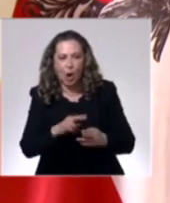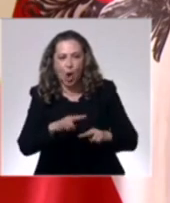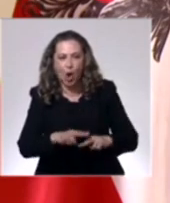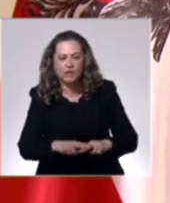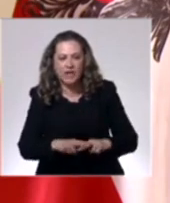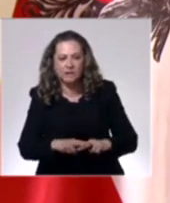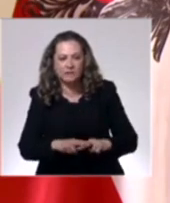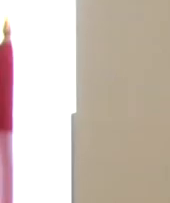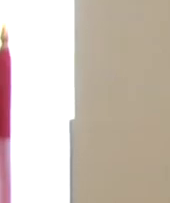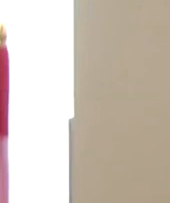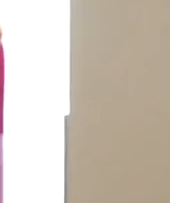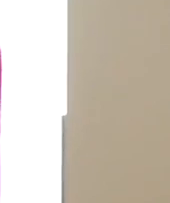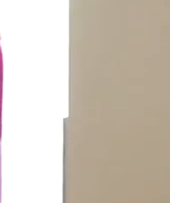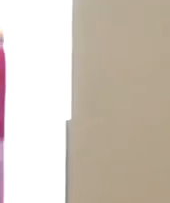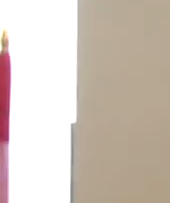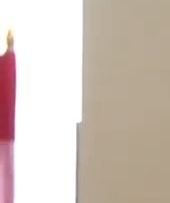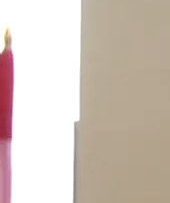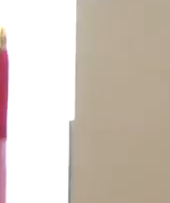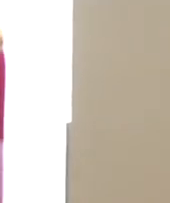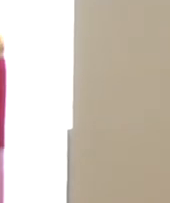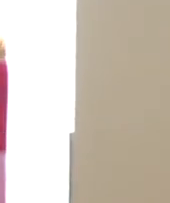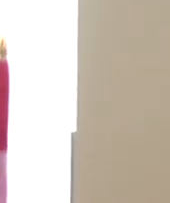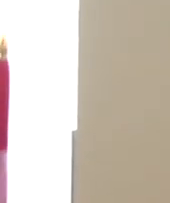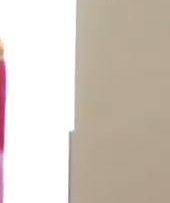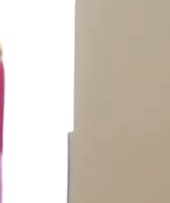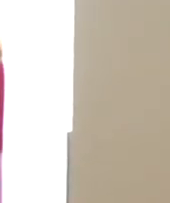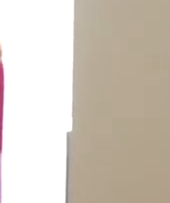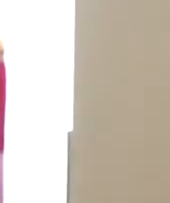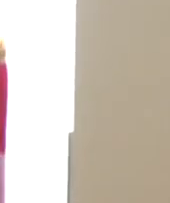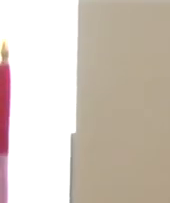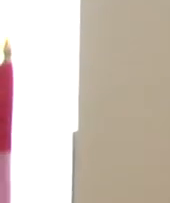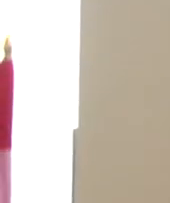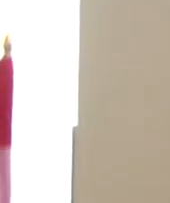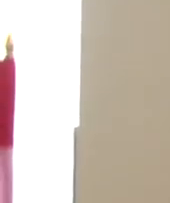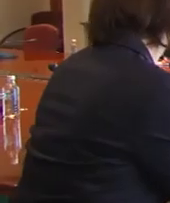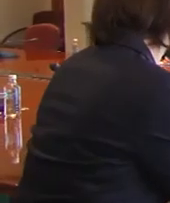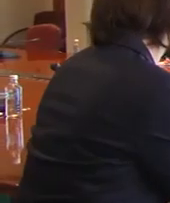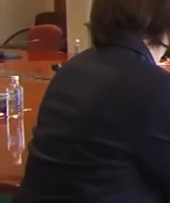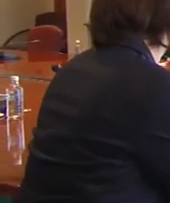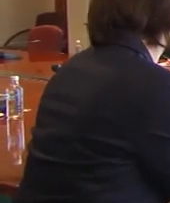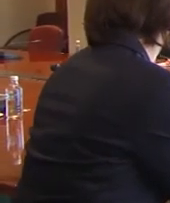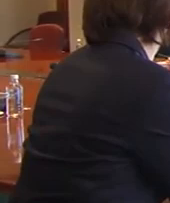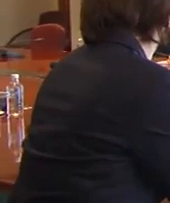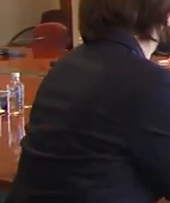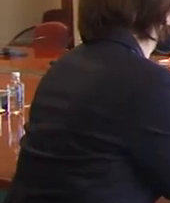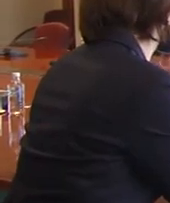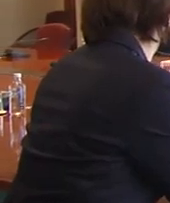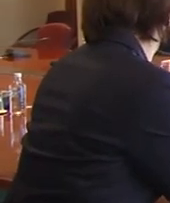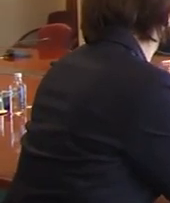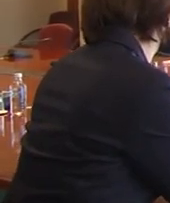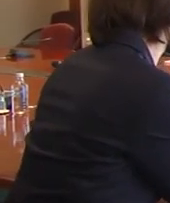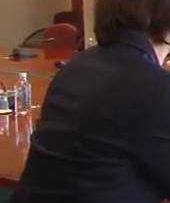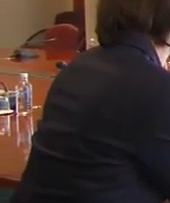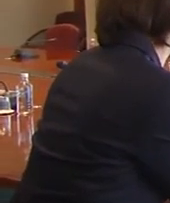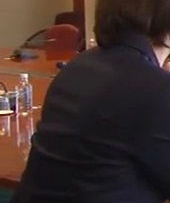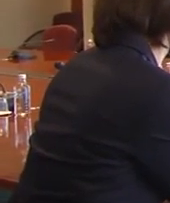како девиза. Министерот Димитров бара по 16 годишен кандидатски статус Македонија да ги почне пристапните преговори.